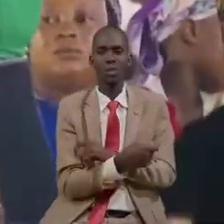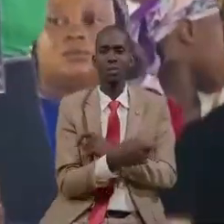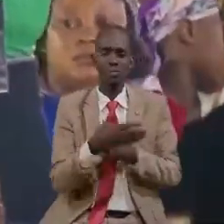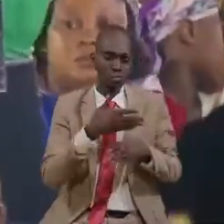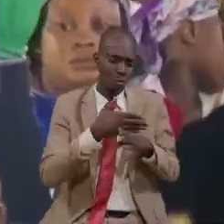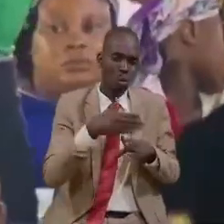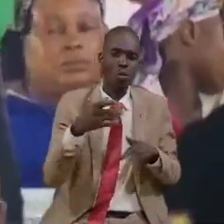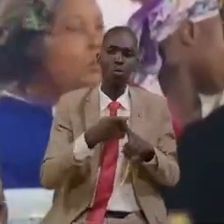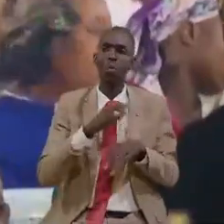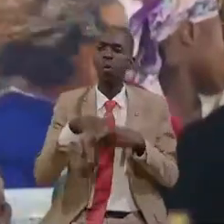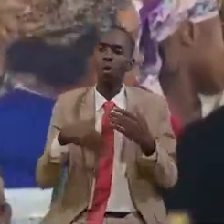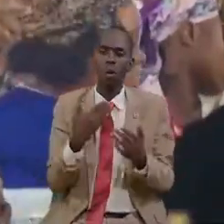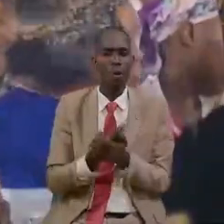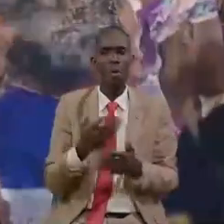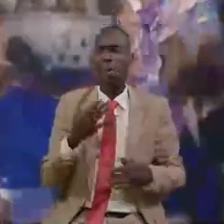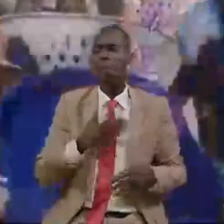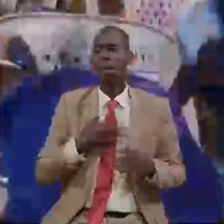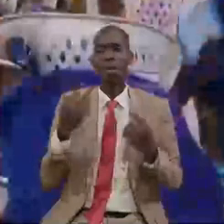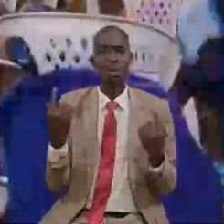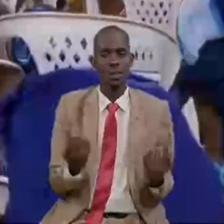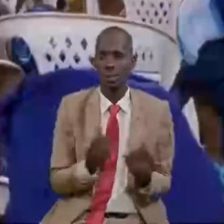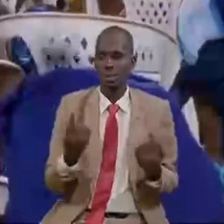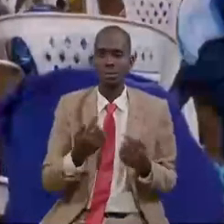mes péchés, de toutes mes transgressions.